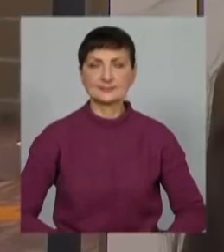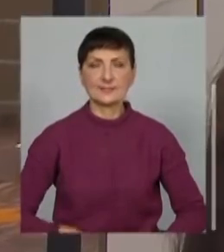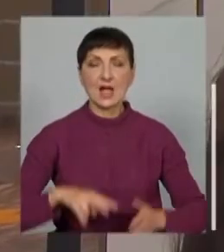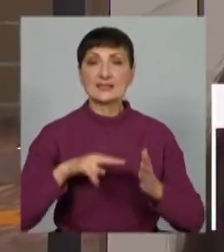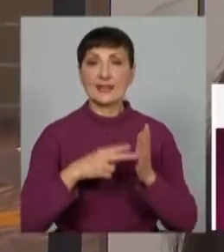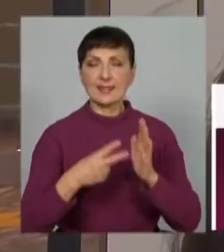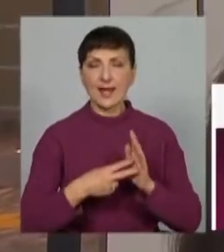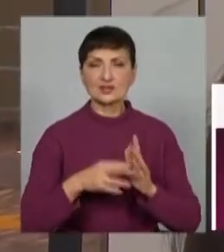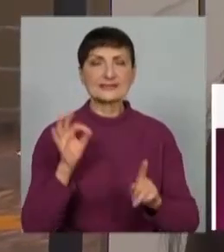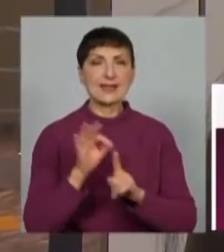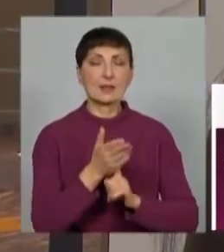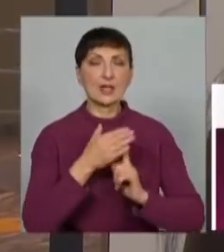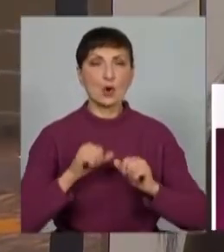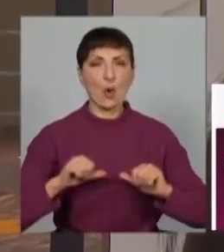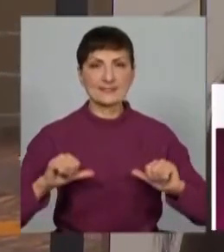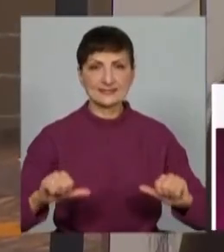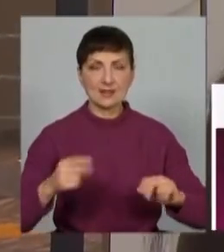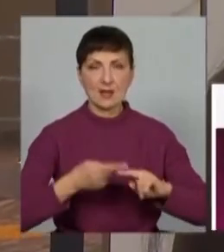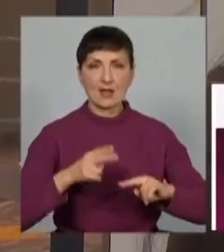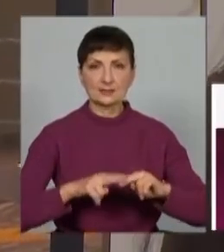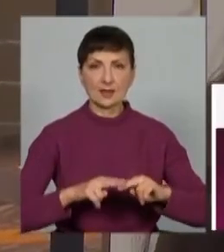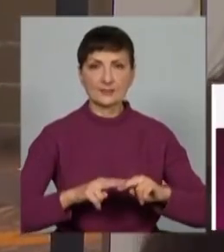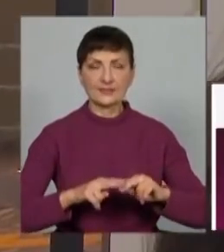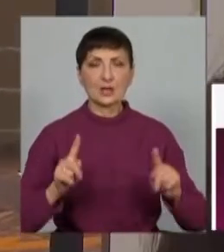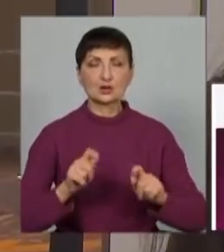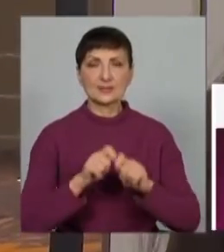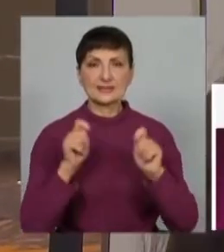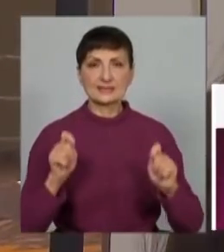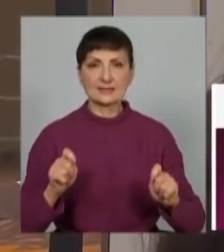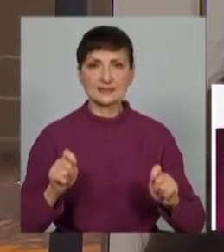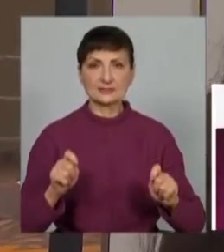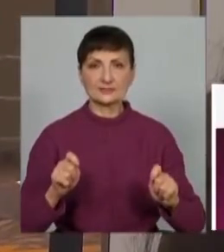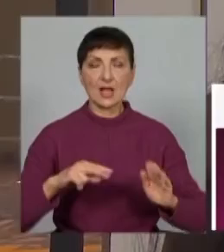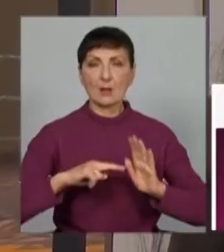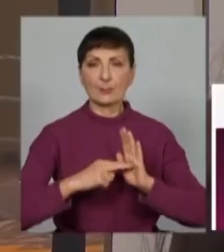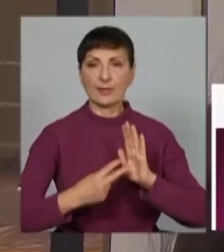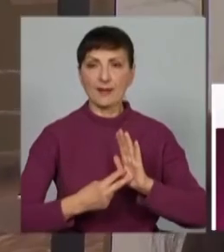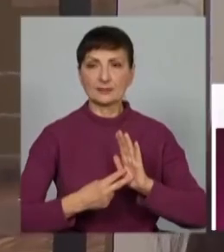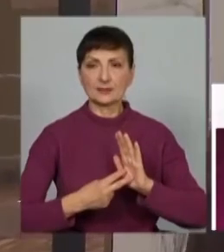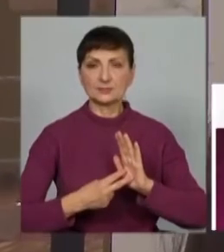Задача и цель нашей комиссии – это в том, чтобы создать план,